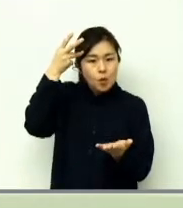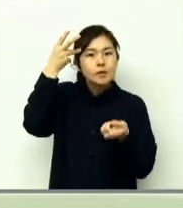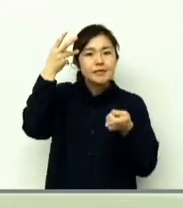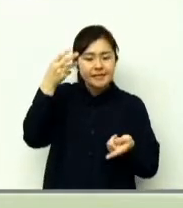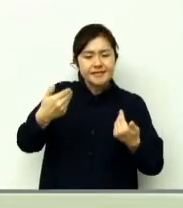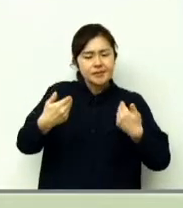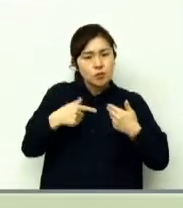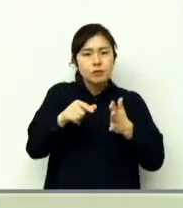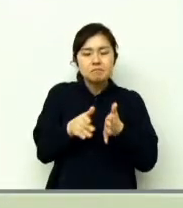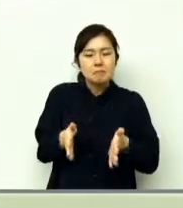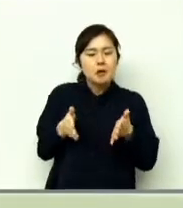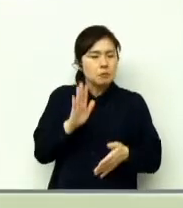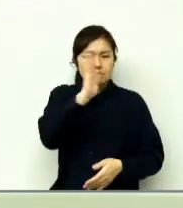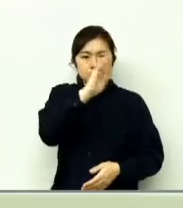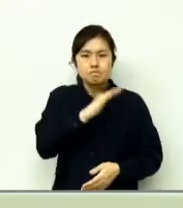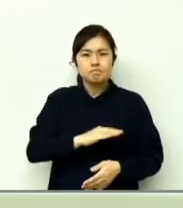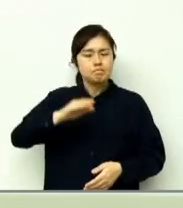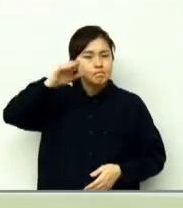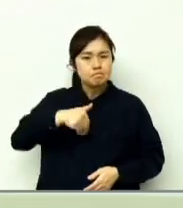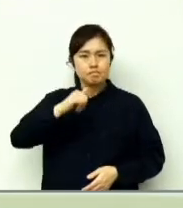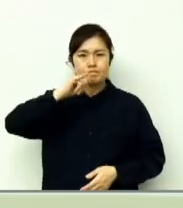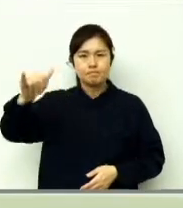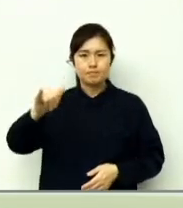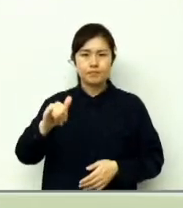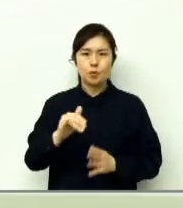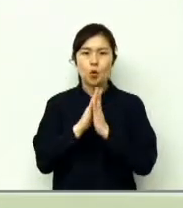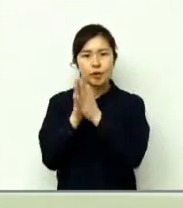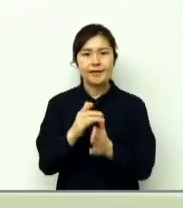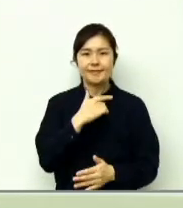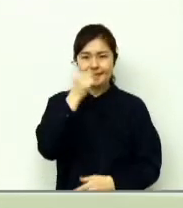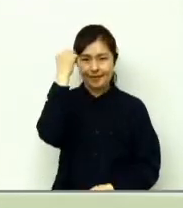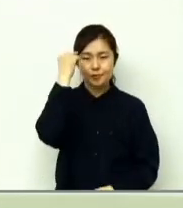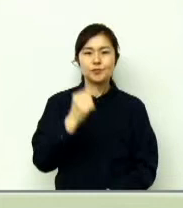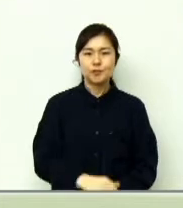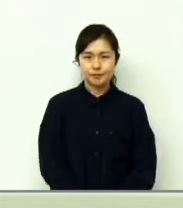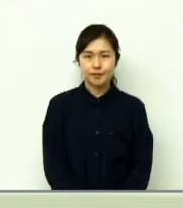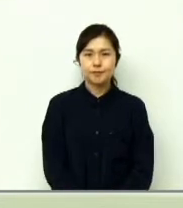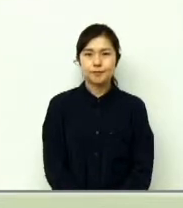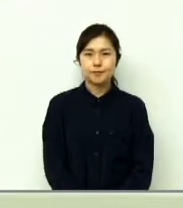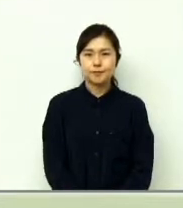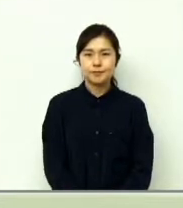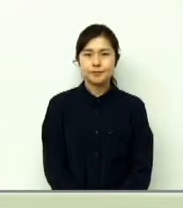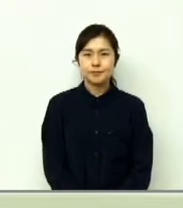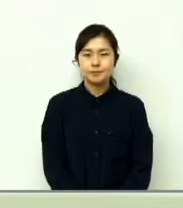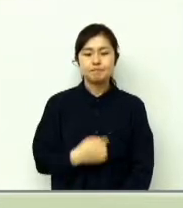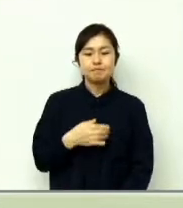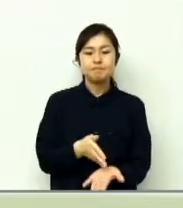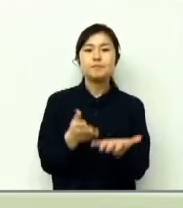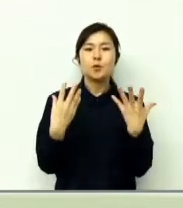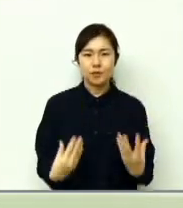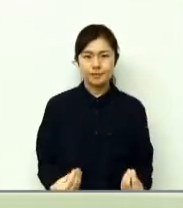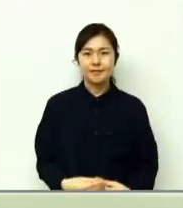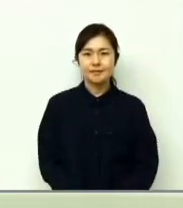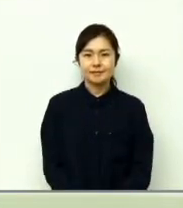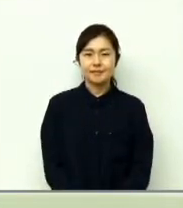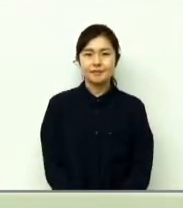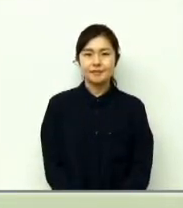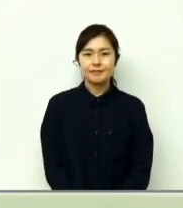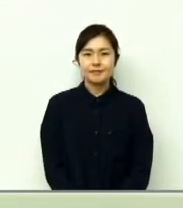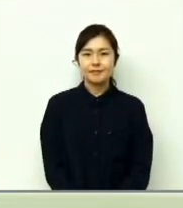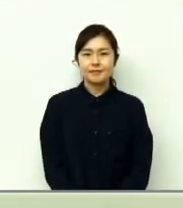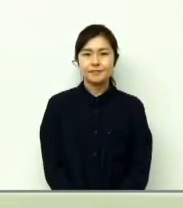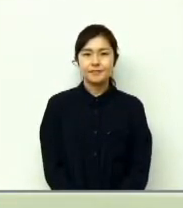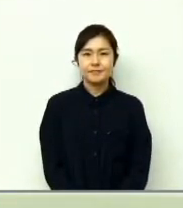場合にためらわずに要請をしていただきたいというふうに思っております。私からは以上でございます。